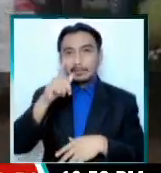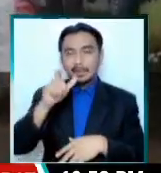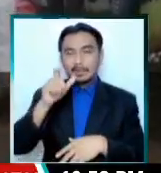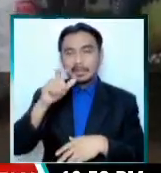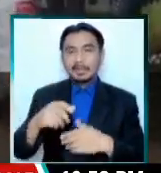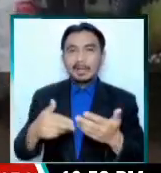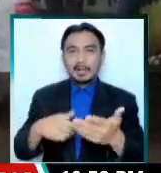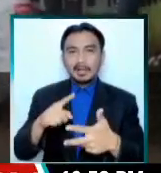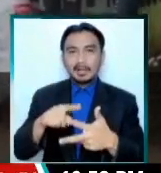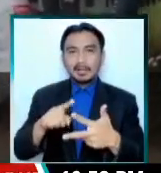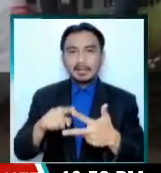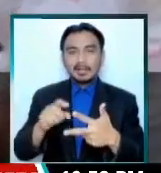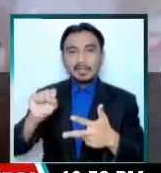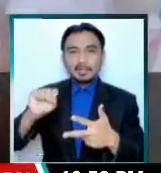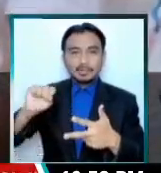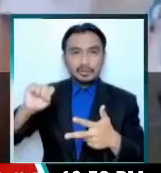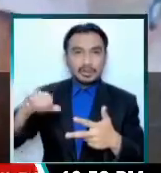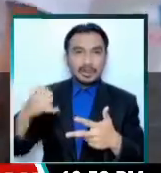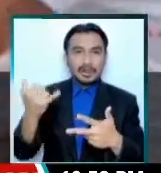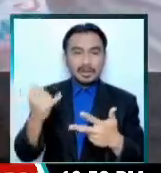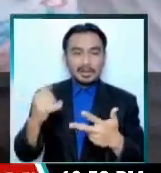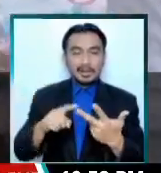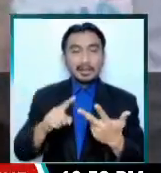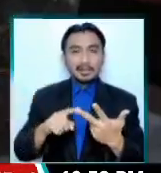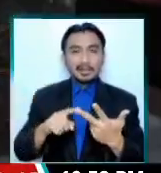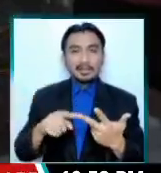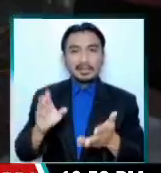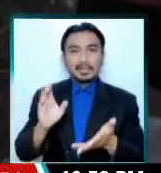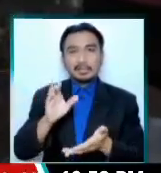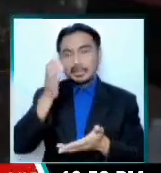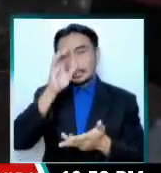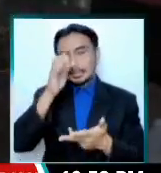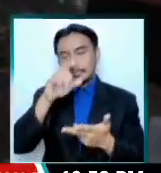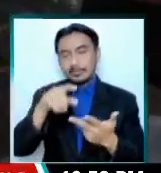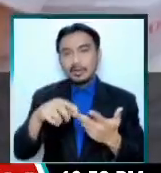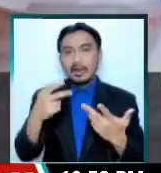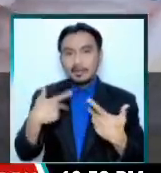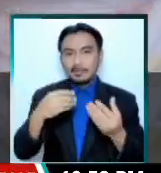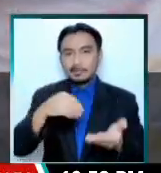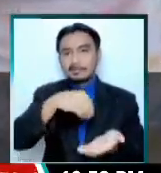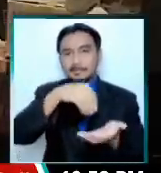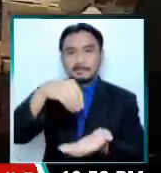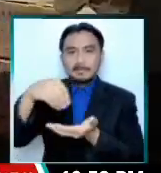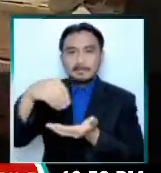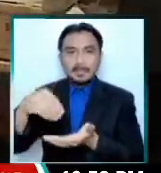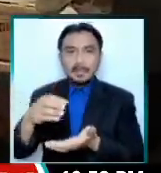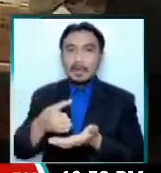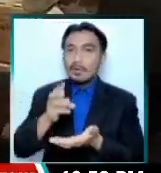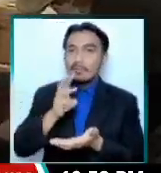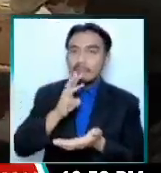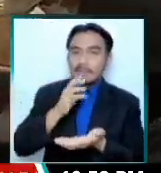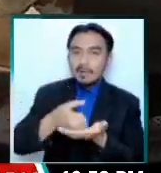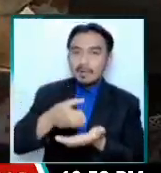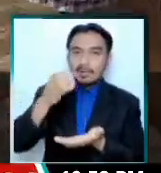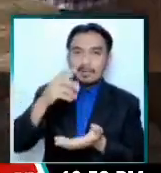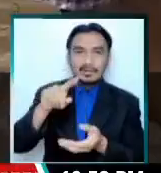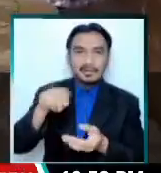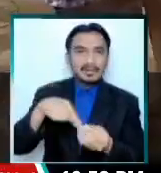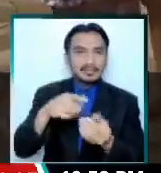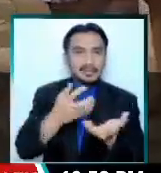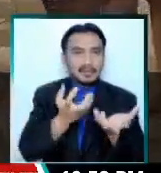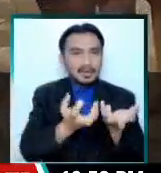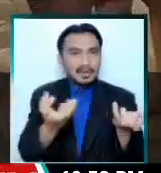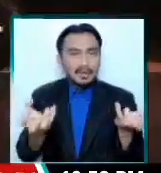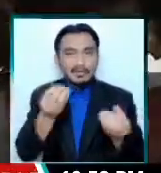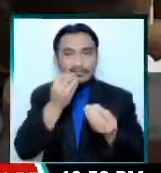Island, Cebu at Negros Occidental ang nahatiran natin ng pagkain, inuming tubig, Noche Buena package at hygiene